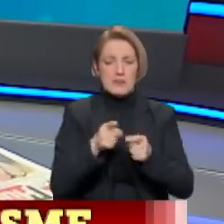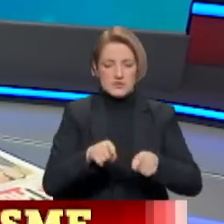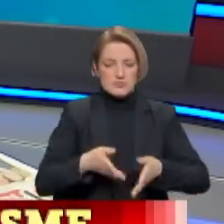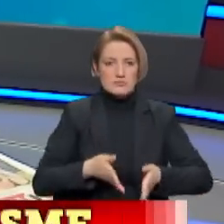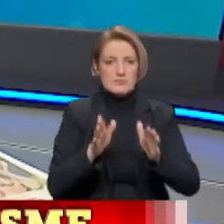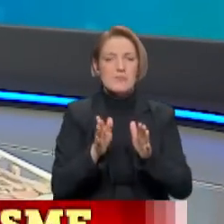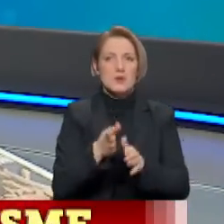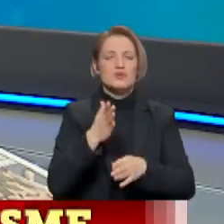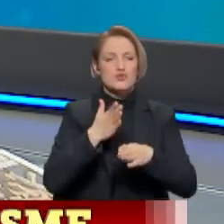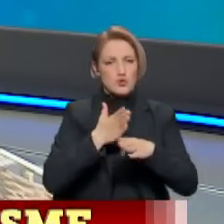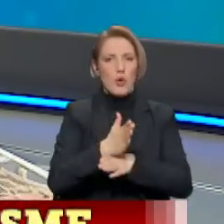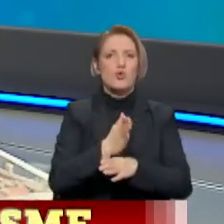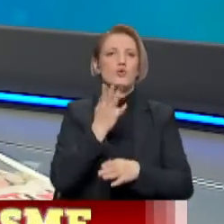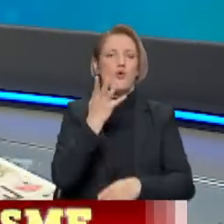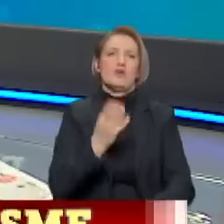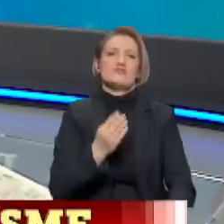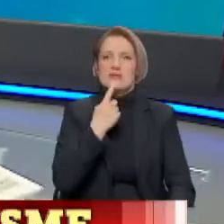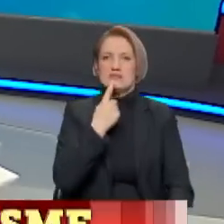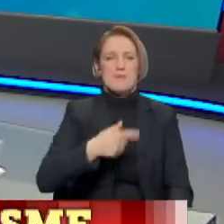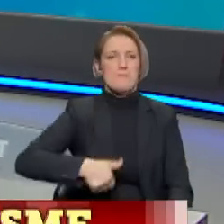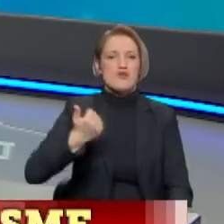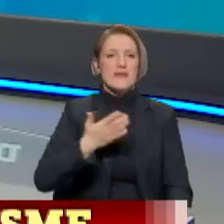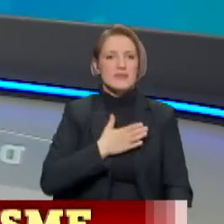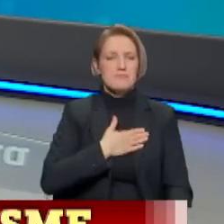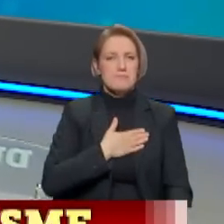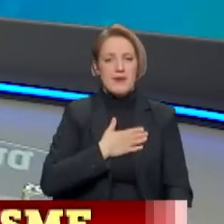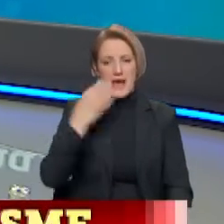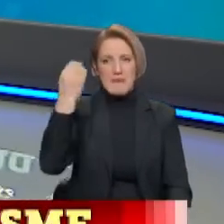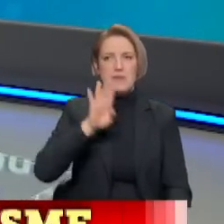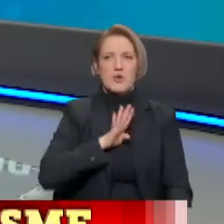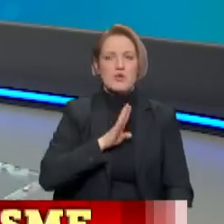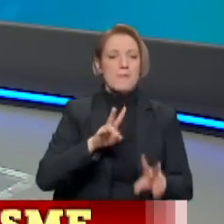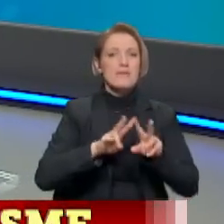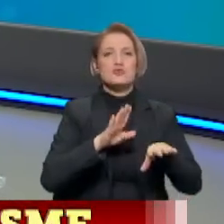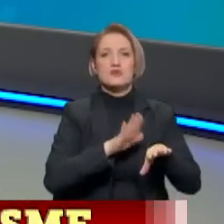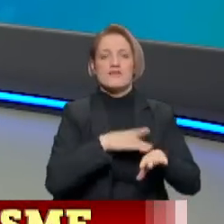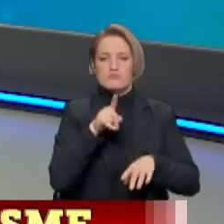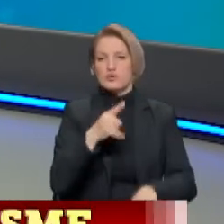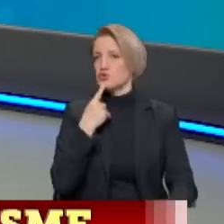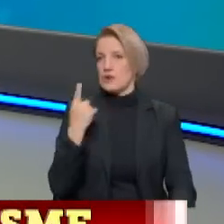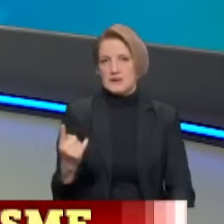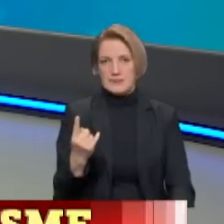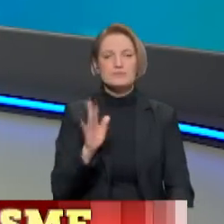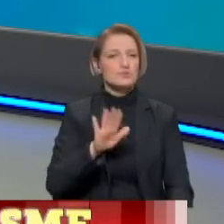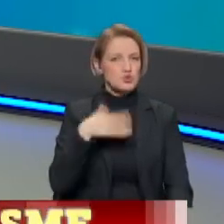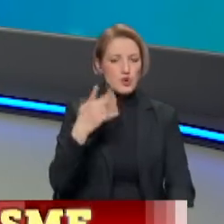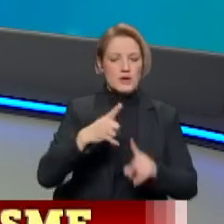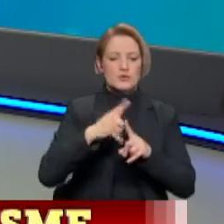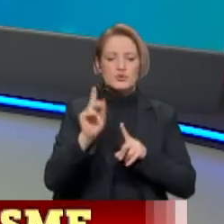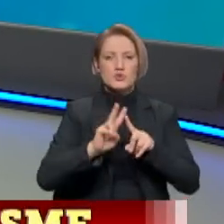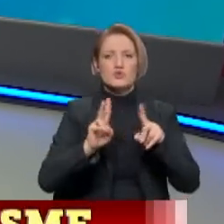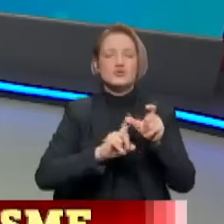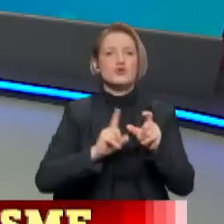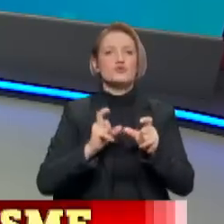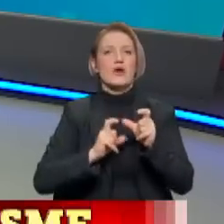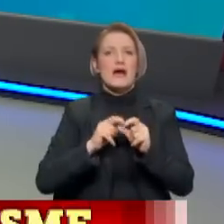daima doğrudan yana olacağız. Başkanım Ekrem İmamoğlu'na Mansur Yavaş bunu söyledi. Sonra Tunç Soyer.